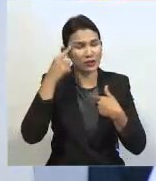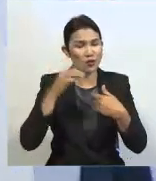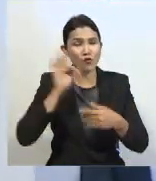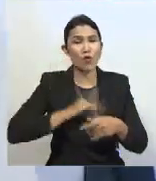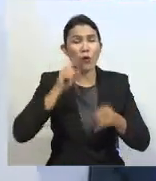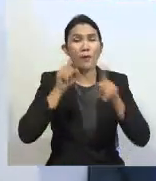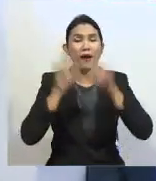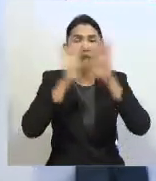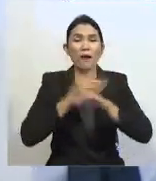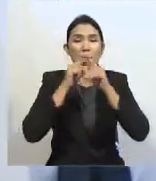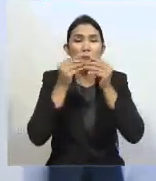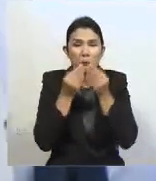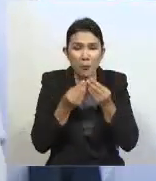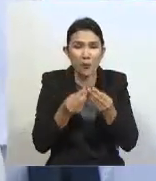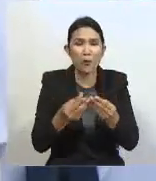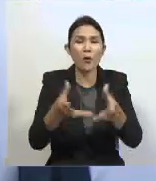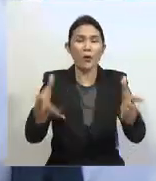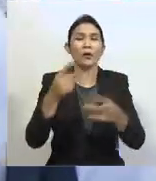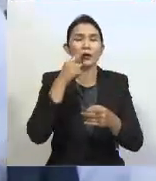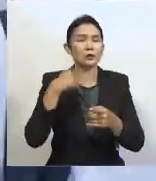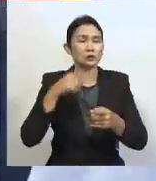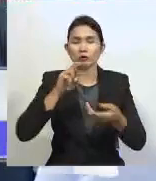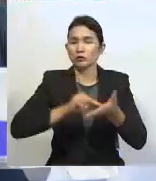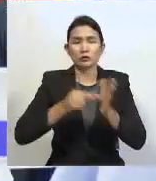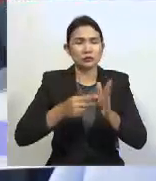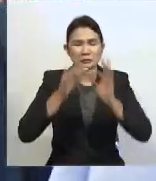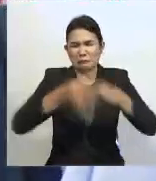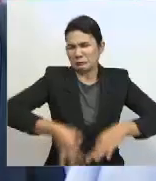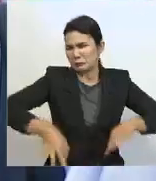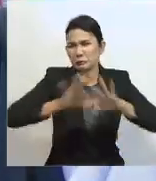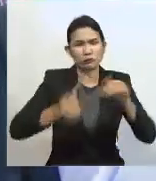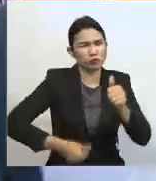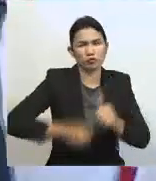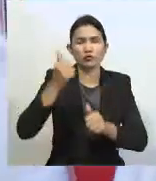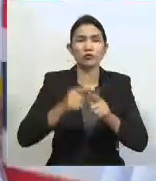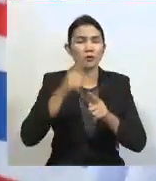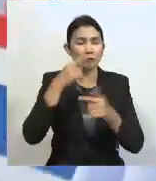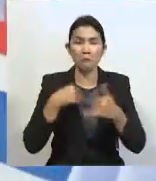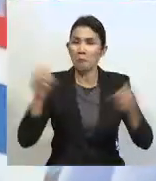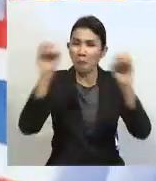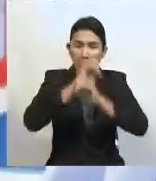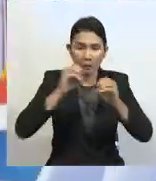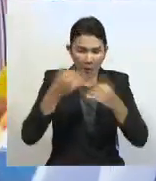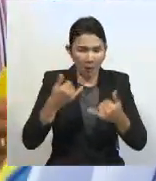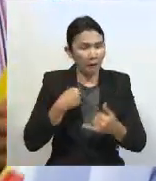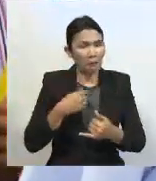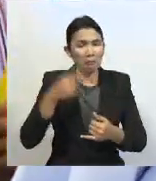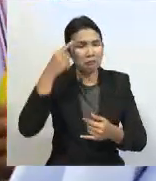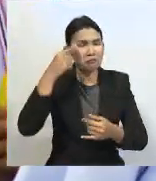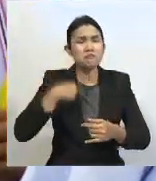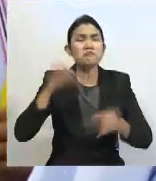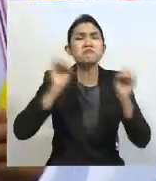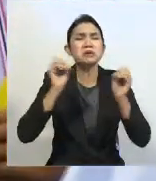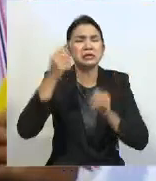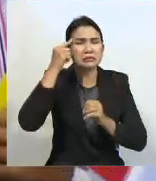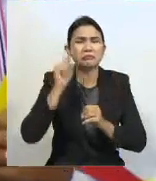เป็นความยิ่งใหญ่สำหรับพวกเรานะคะที่ไม่เคยคิดว่าจะเกิดขึ้นแบบนี้ค่ะพวกเราก็เลยให้ความร่วม